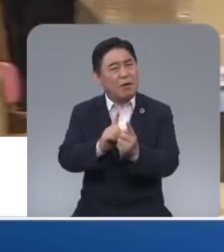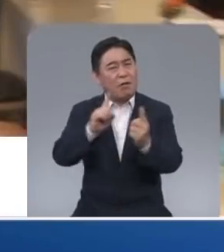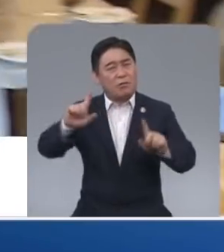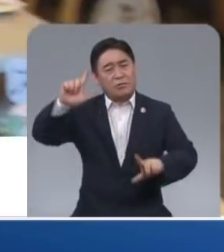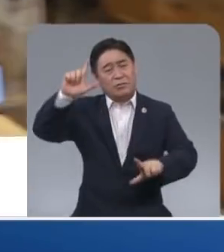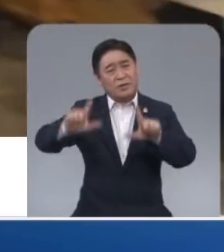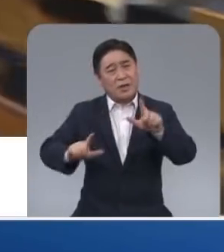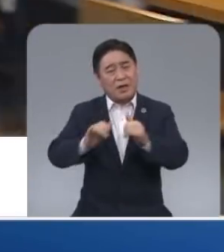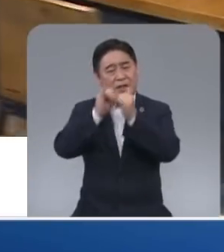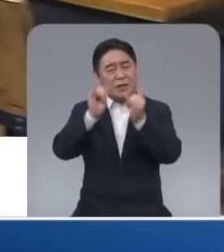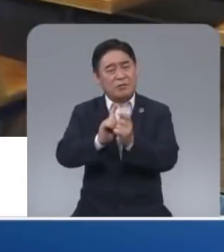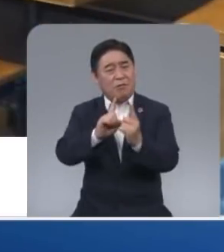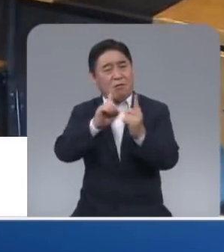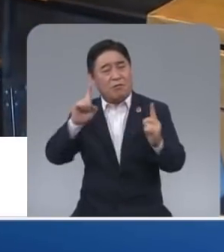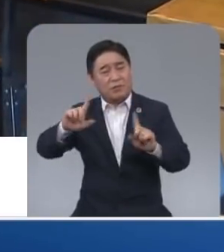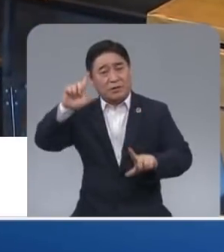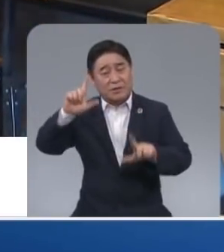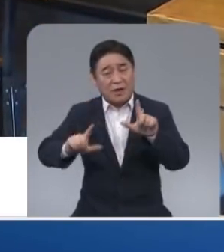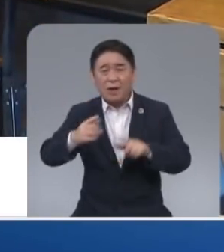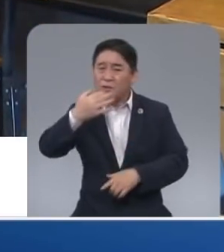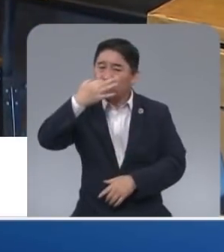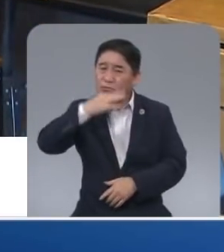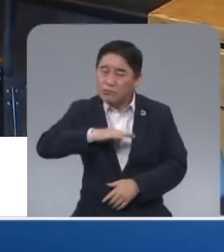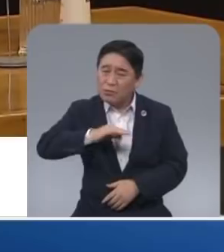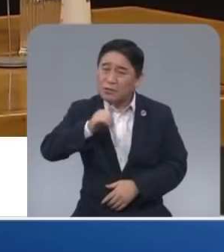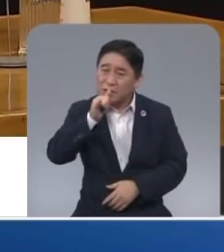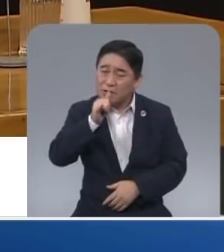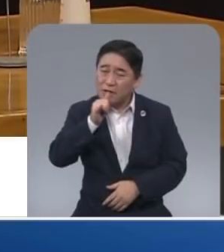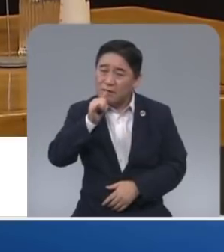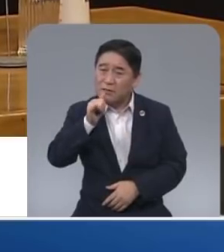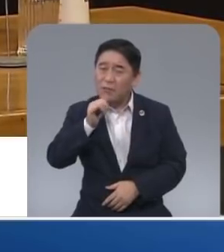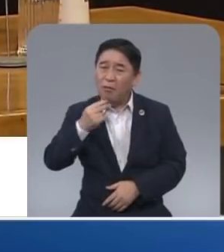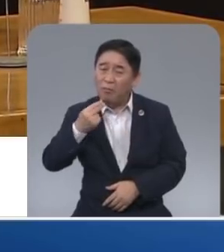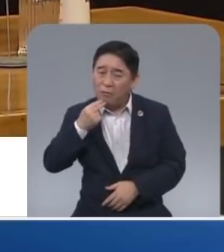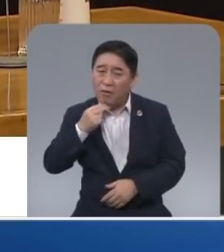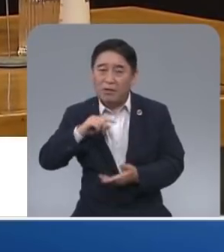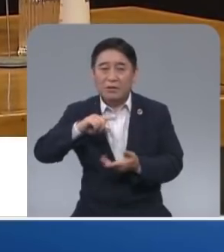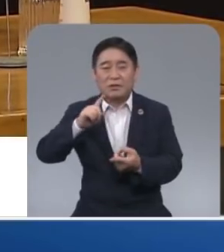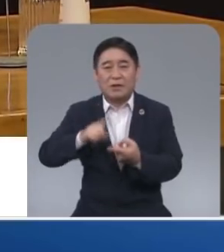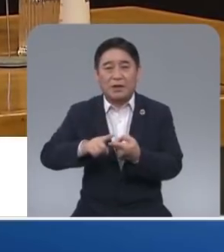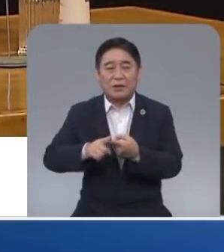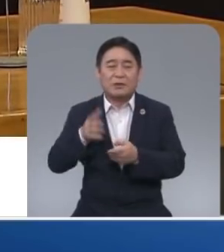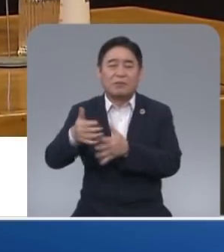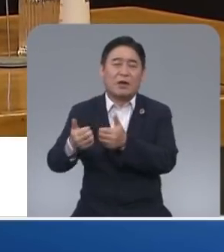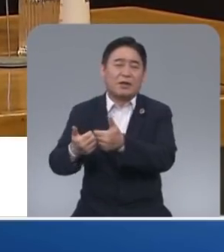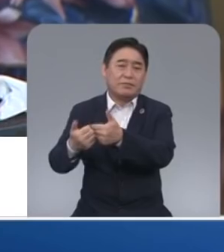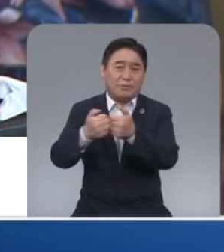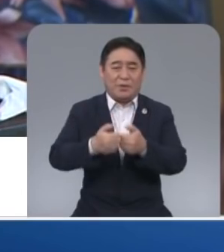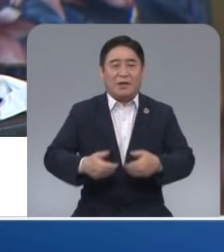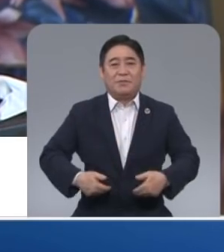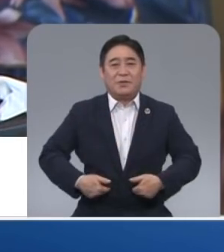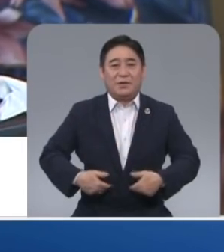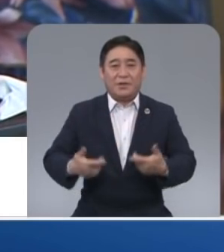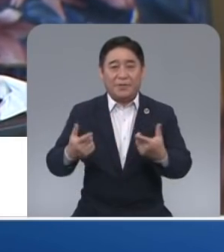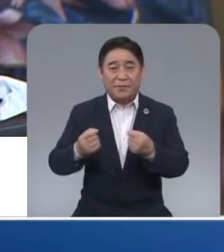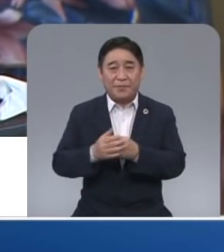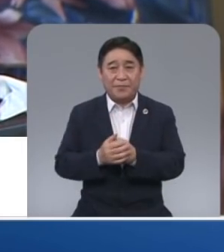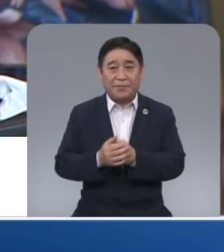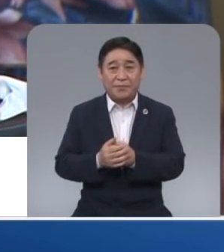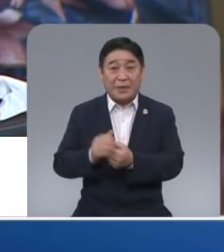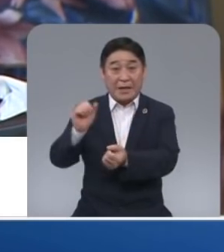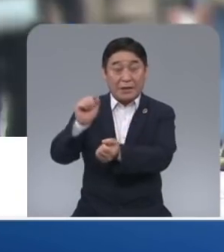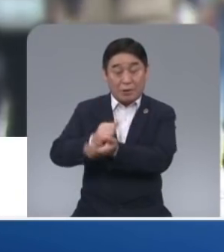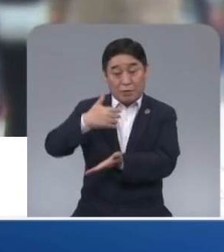과연 이 사회적 거리두기 체계가 앞으로도 유효할 것이냐에 대해서는 전문가들 사이에 좀 논의가 있어야 될 것 같습니다.